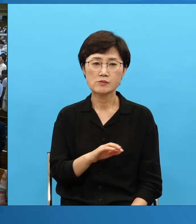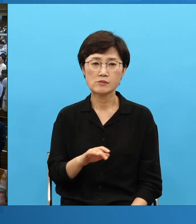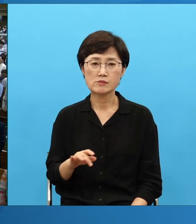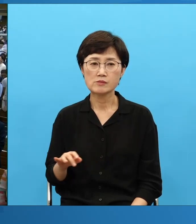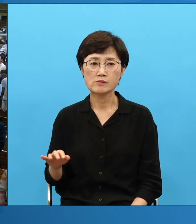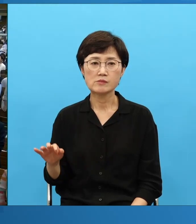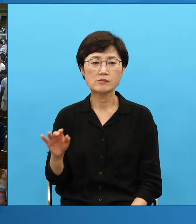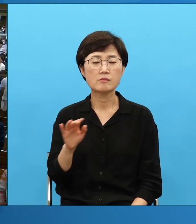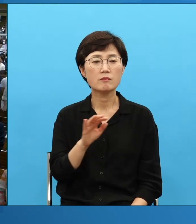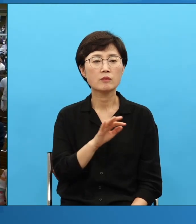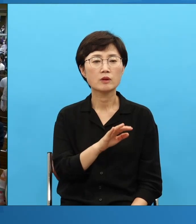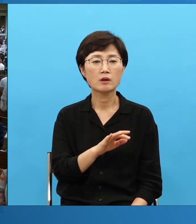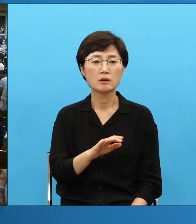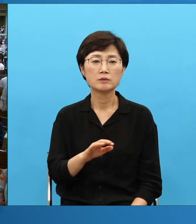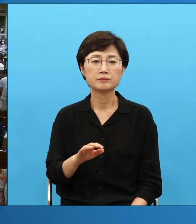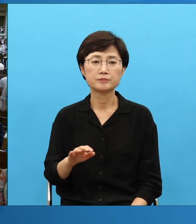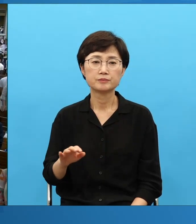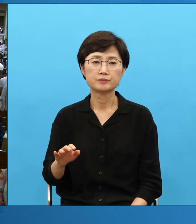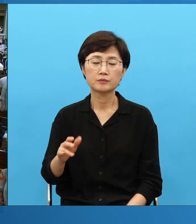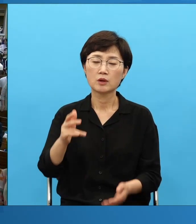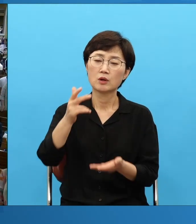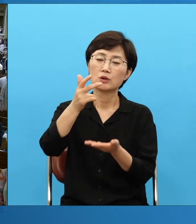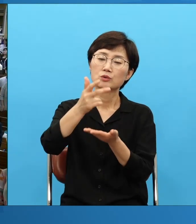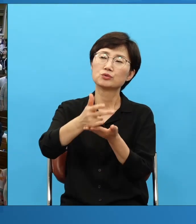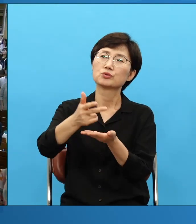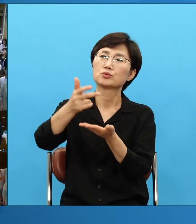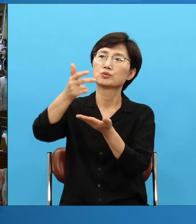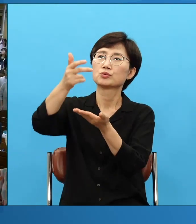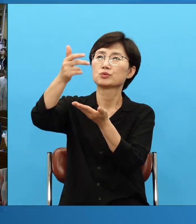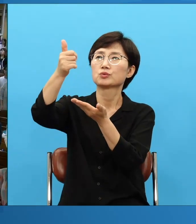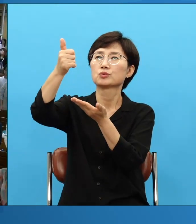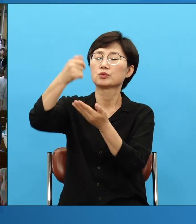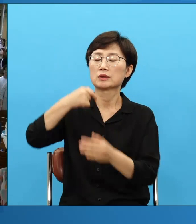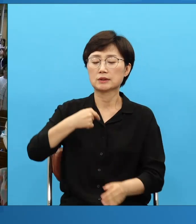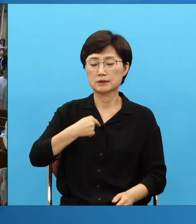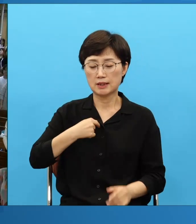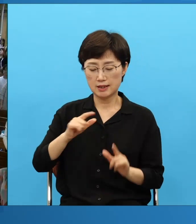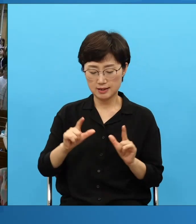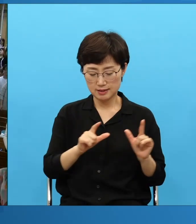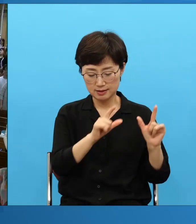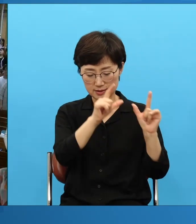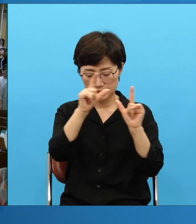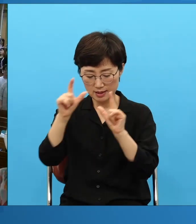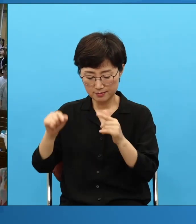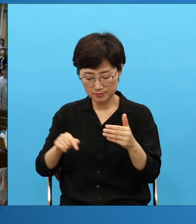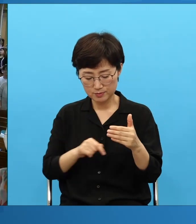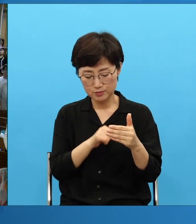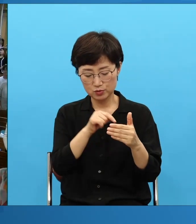주여 나의